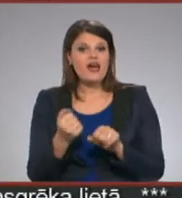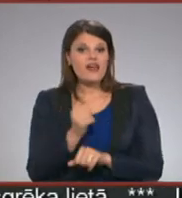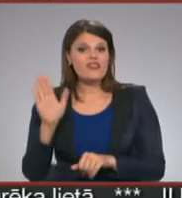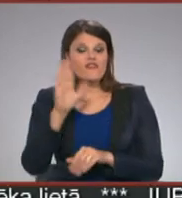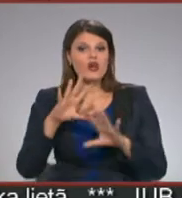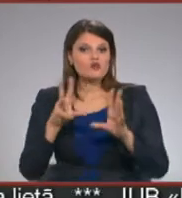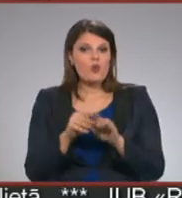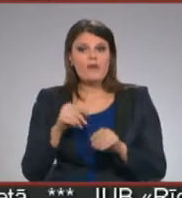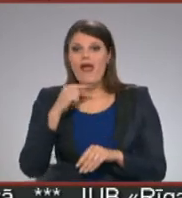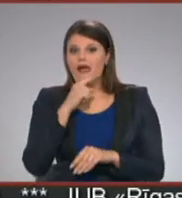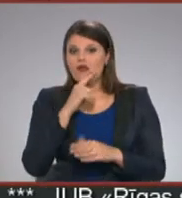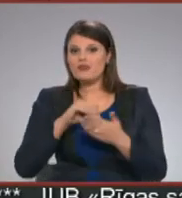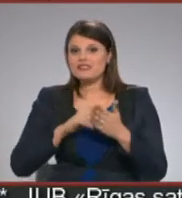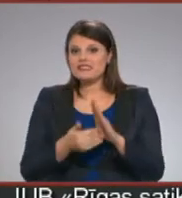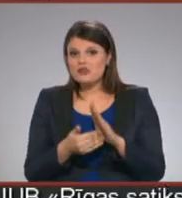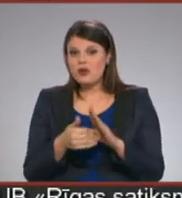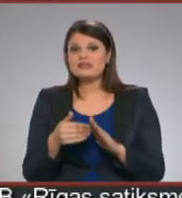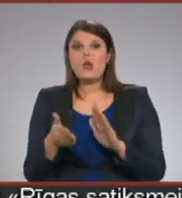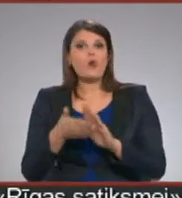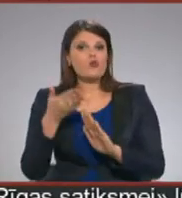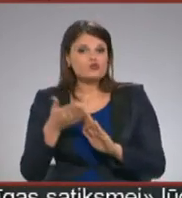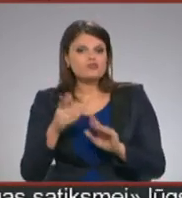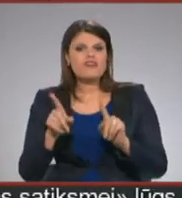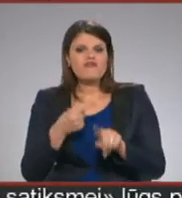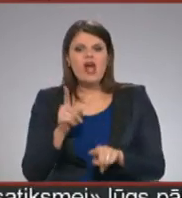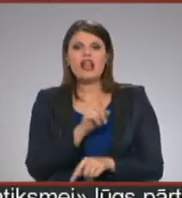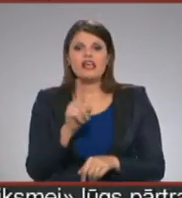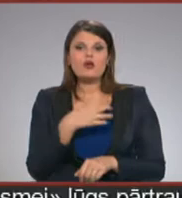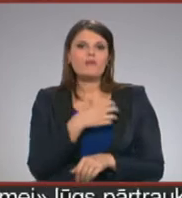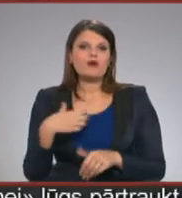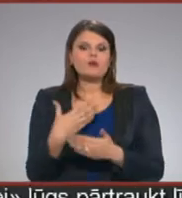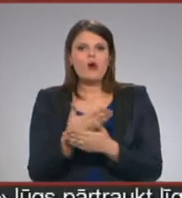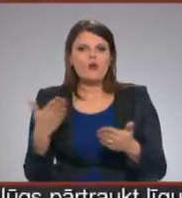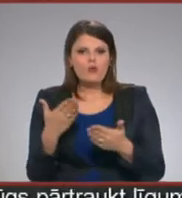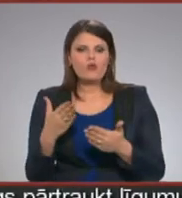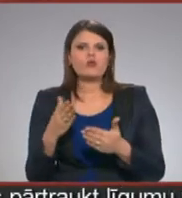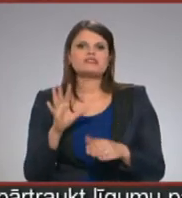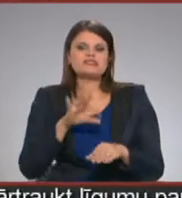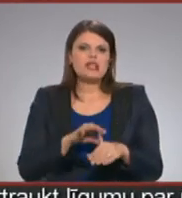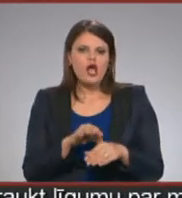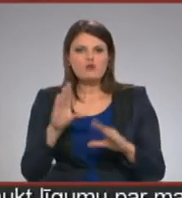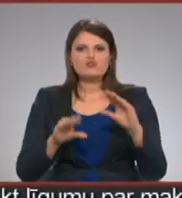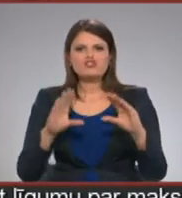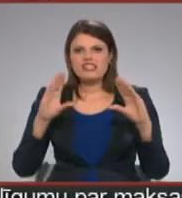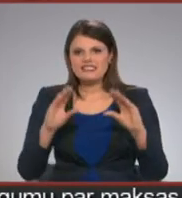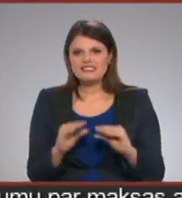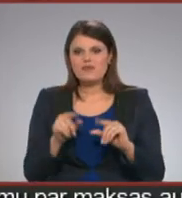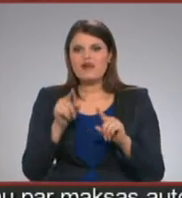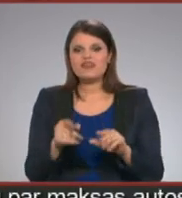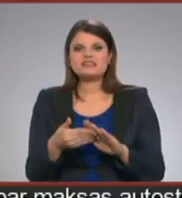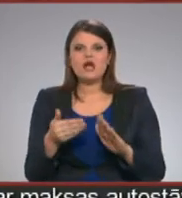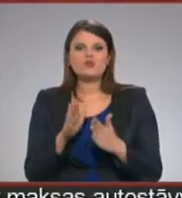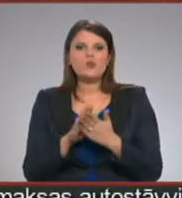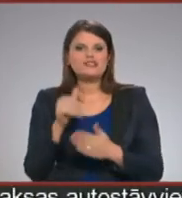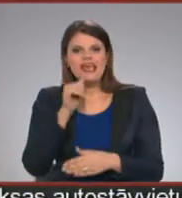Lai gan valsts kopējā ekonomiskā situācija it kā uzlabojas, vēl ar vienu ir pašvaldības, kuras skara budžeta samazinājums. Tas atsaucas uz to ikdienas izdevumiem,